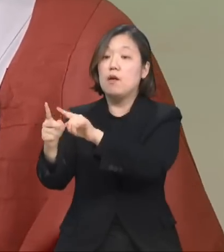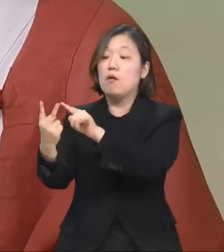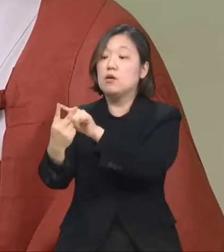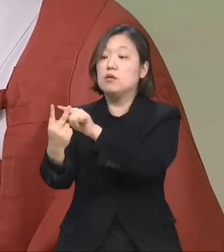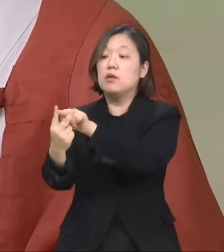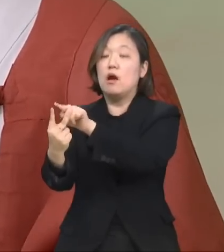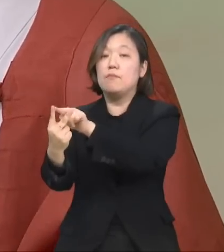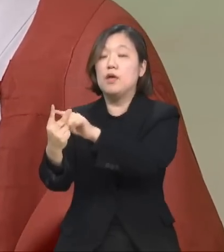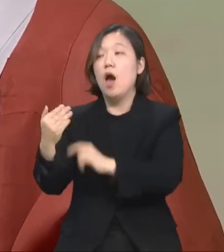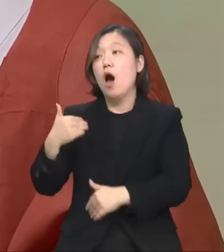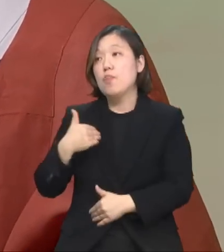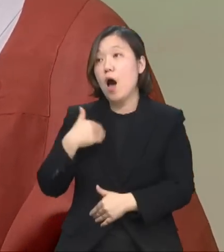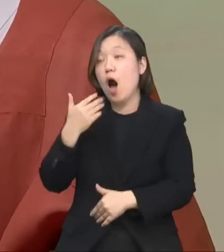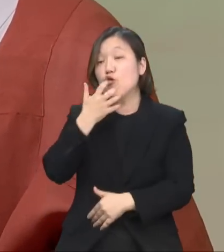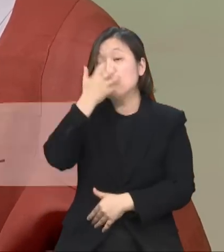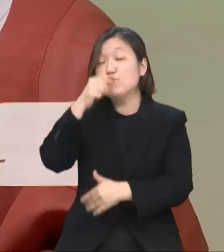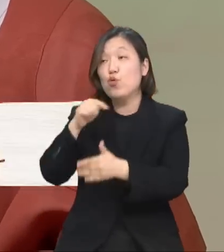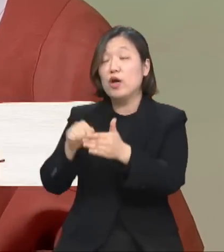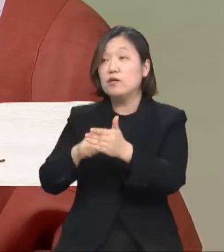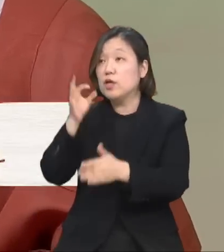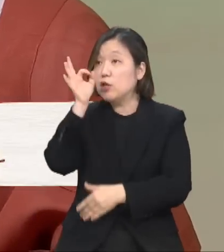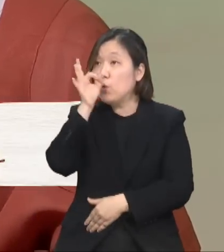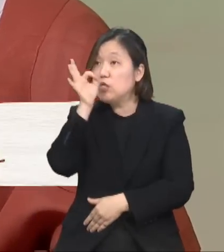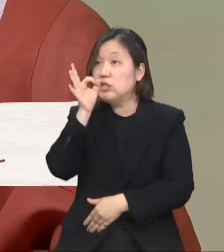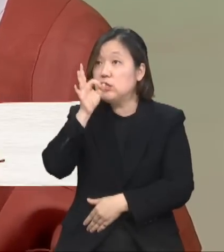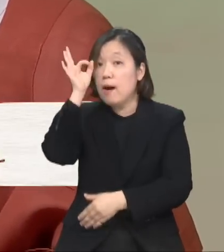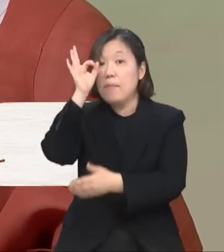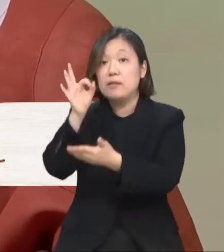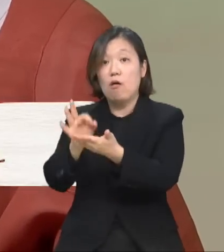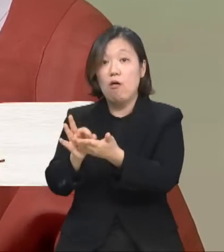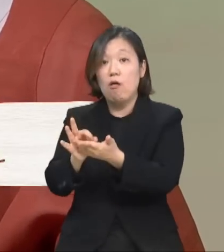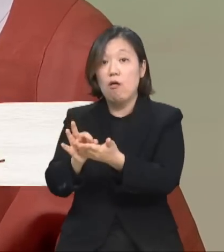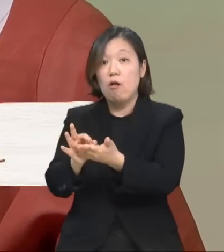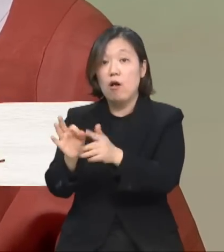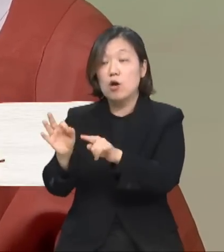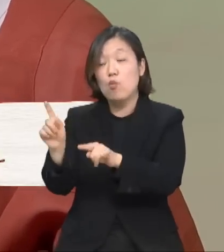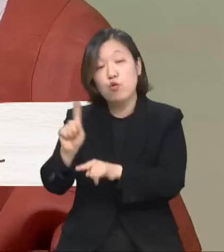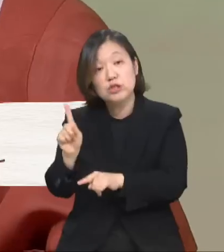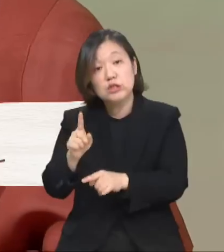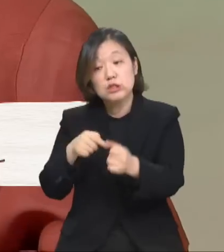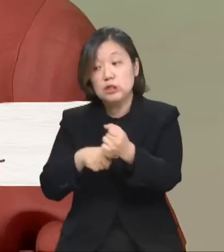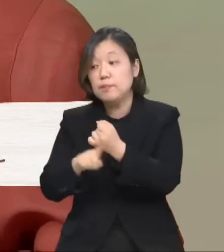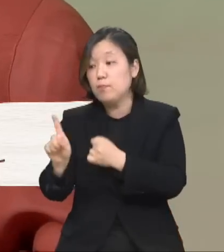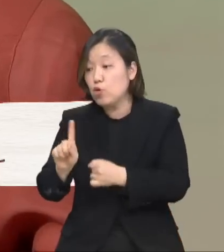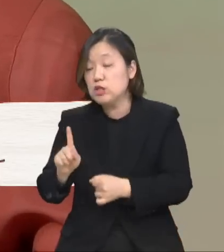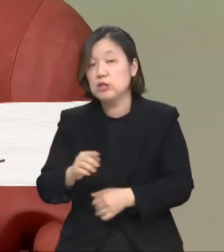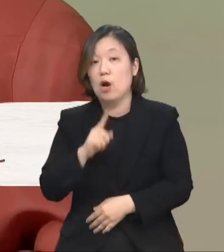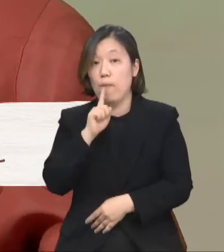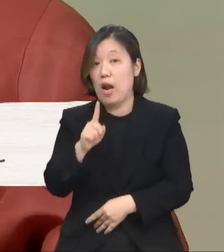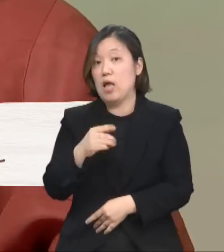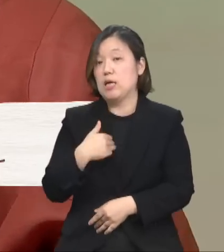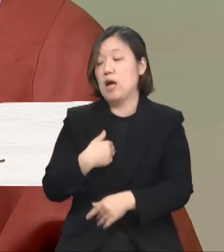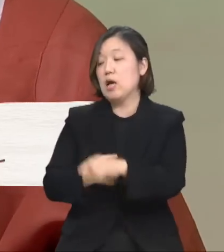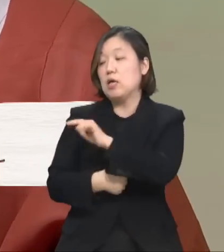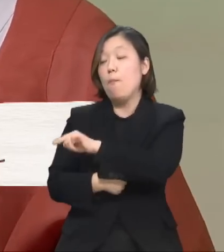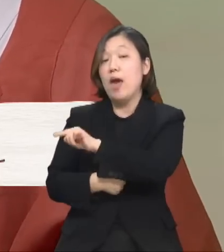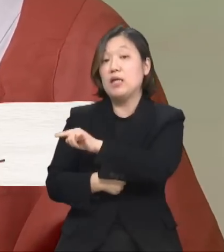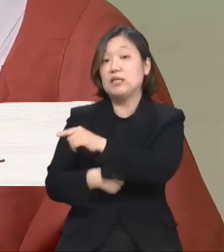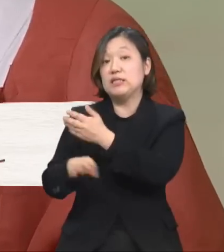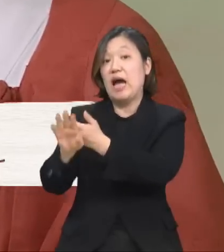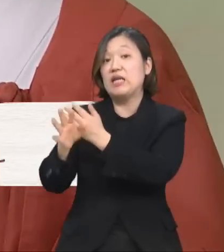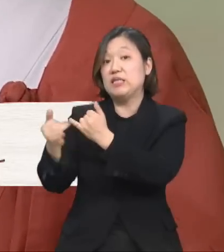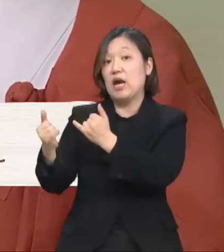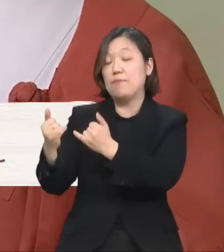하니까 옆에 있던 분이 돼지는 보살님이야 하는 소리에